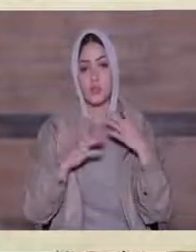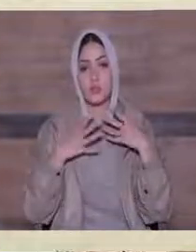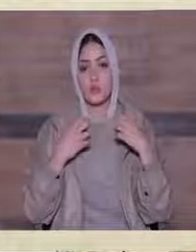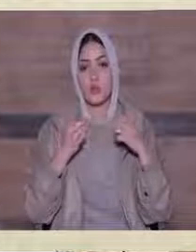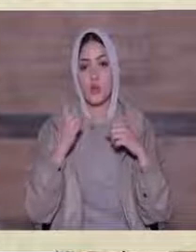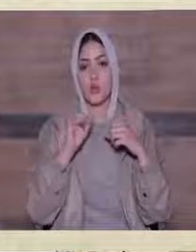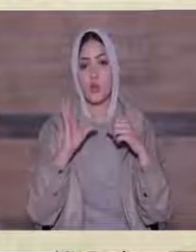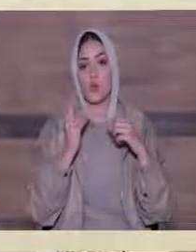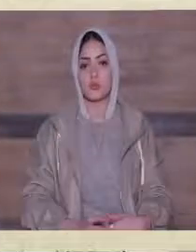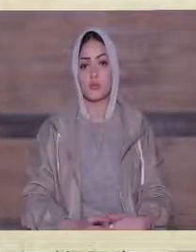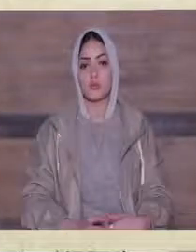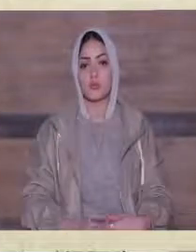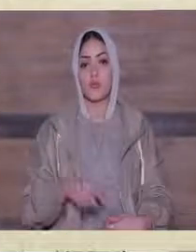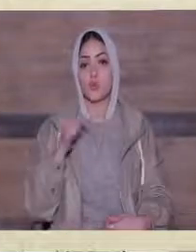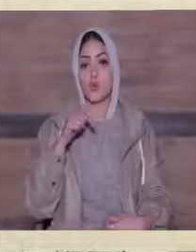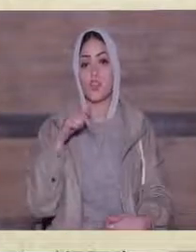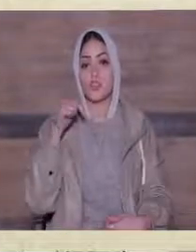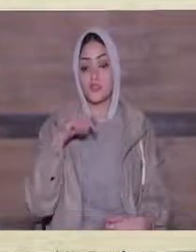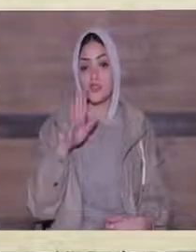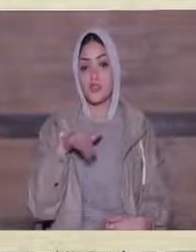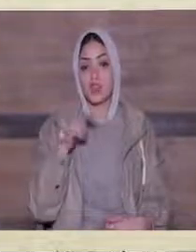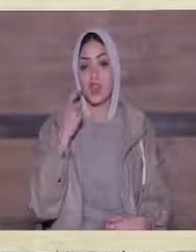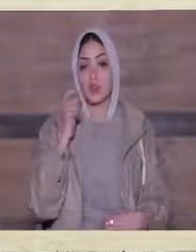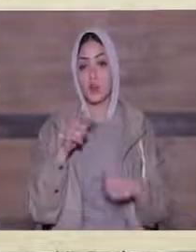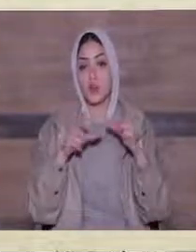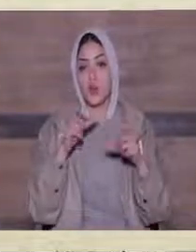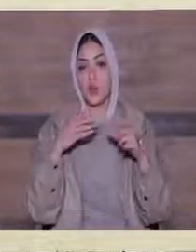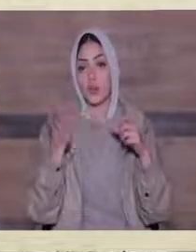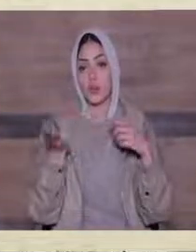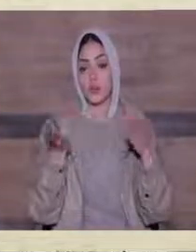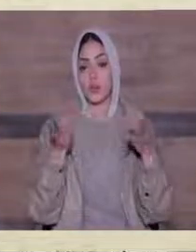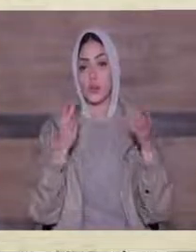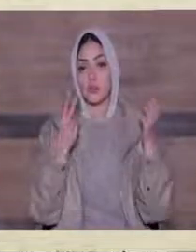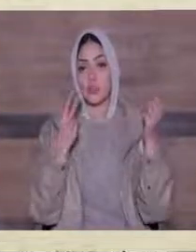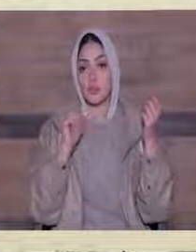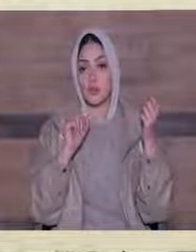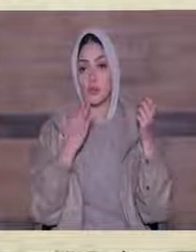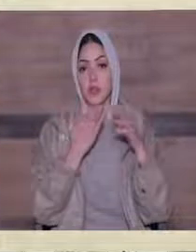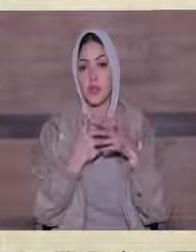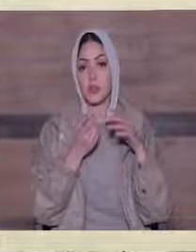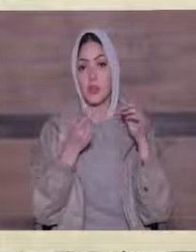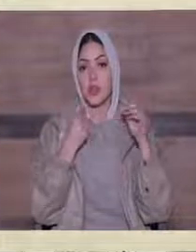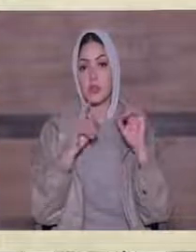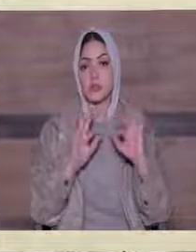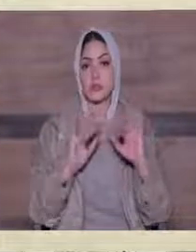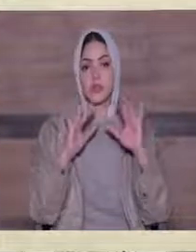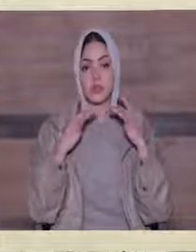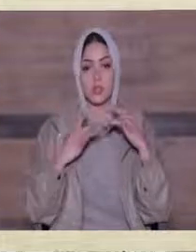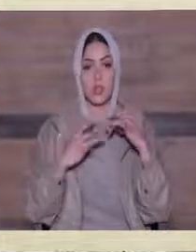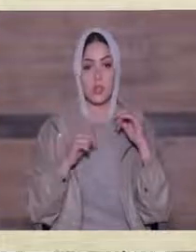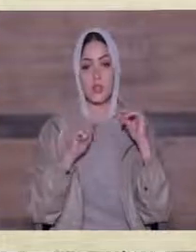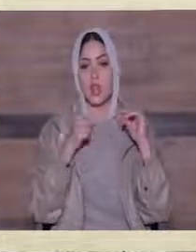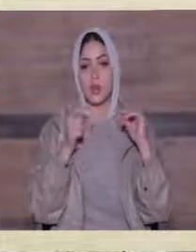الجامعية المشتركة في المبادرة. في نوعين رئيسيين من العلاج أو قسمين رئيسيين من العلاج. الجزء الأول هو